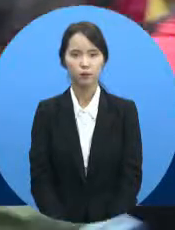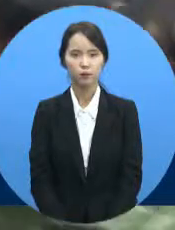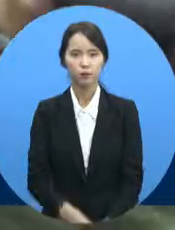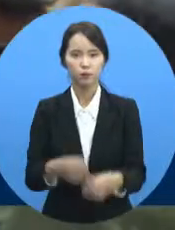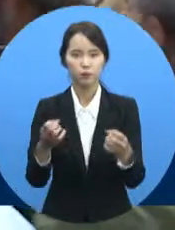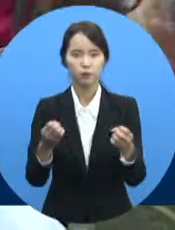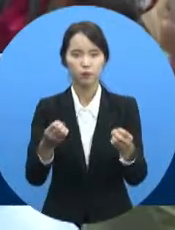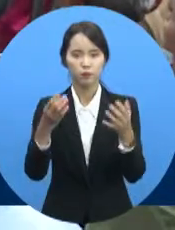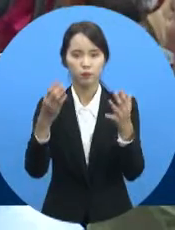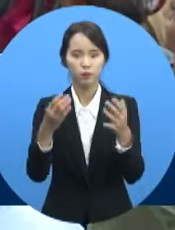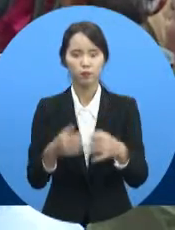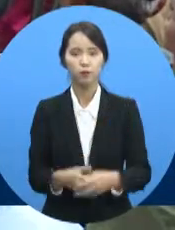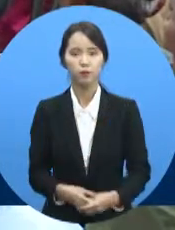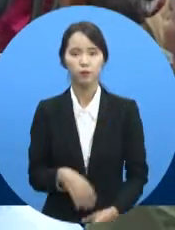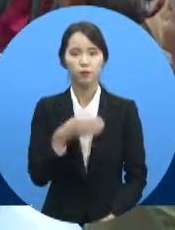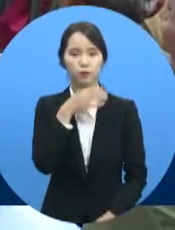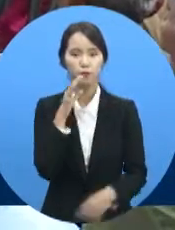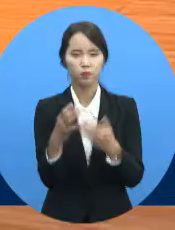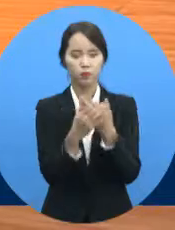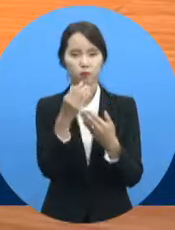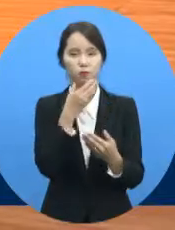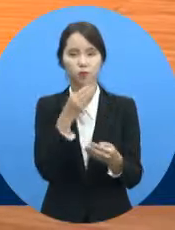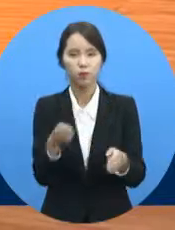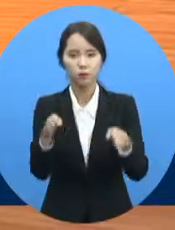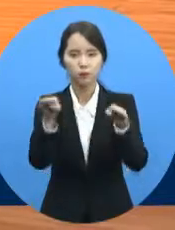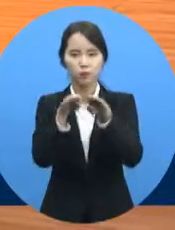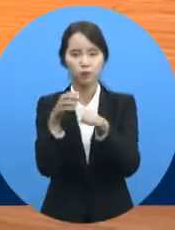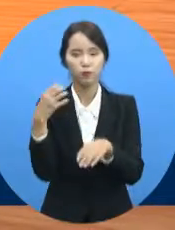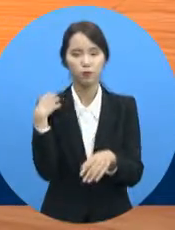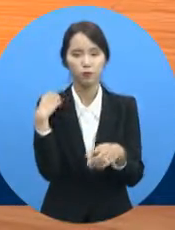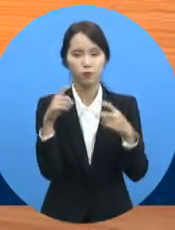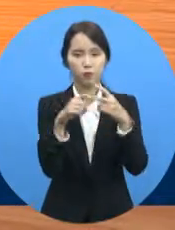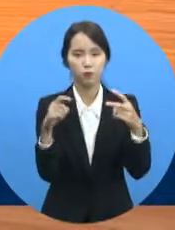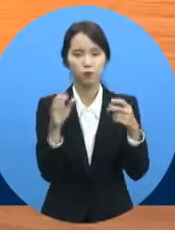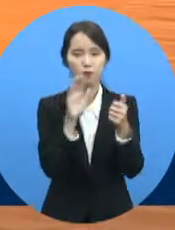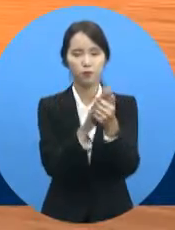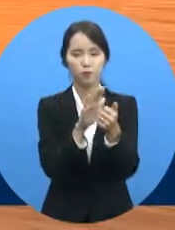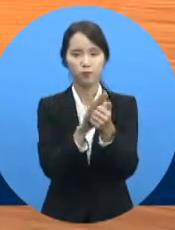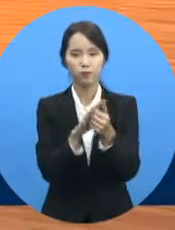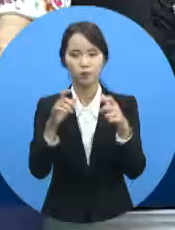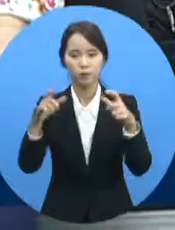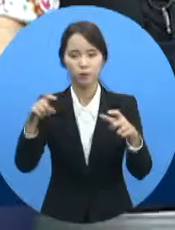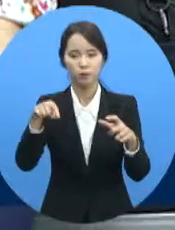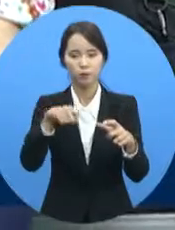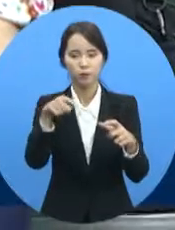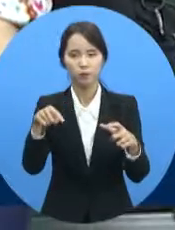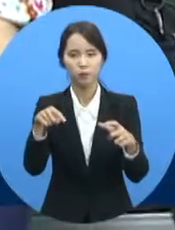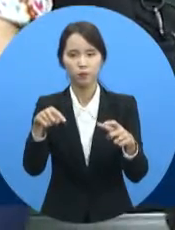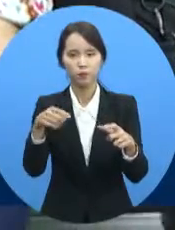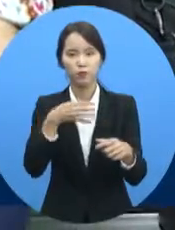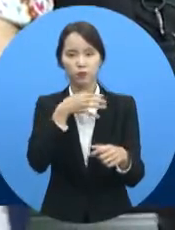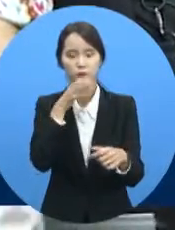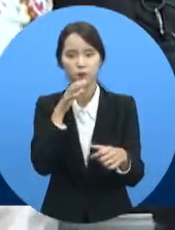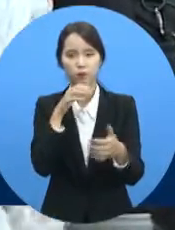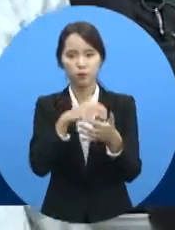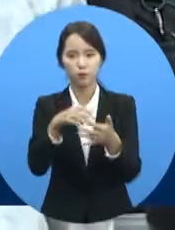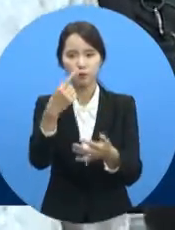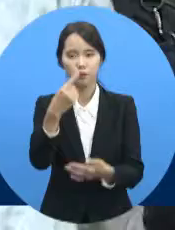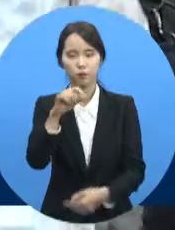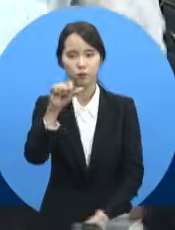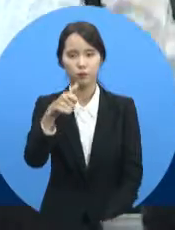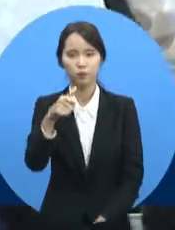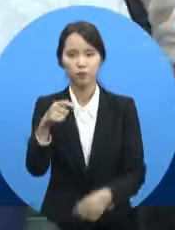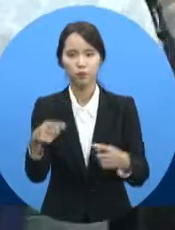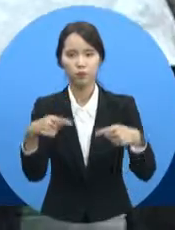이번 행사는 동대문 노인종합복지관이 주관하고 동대문구가 지원했으며 관내 어르신 1,500여 명이